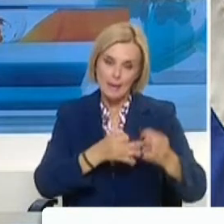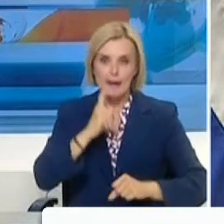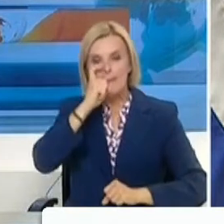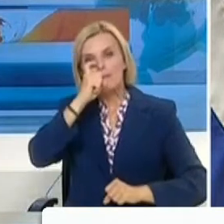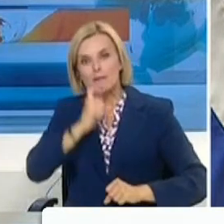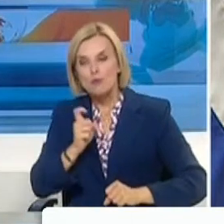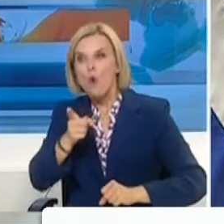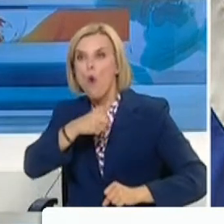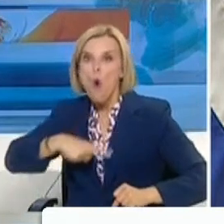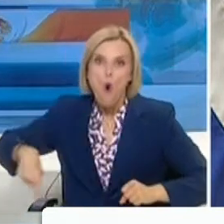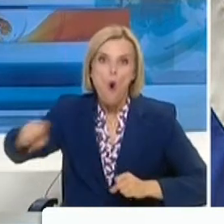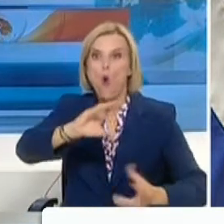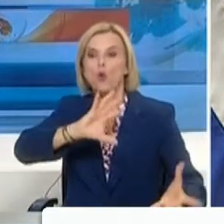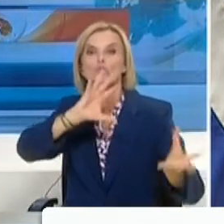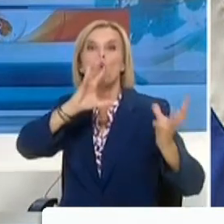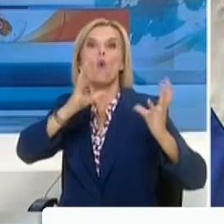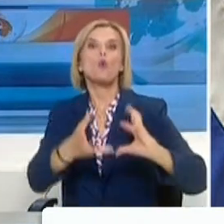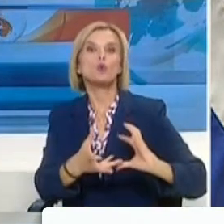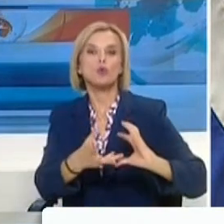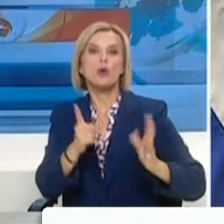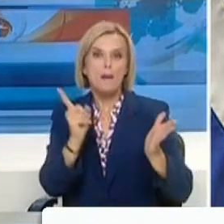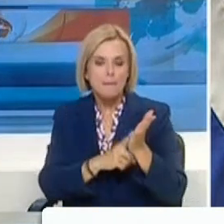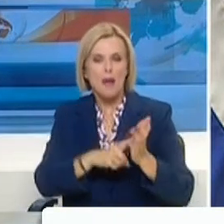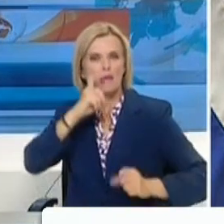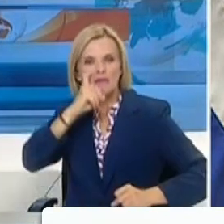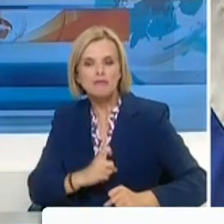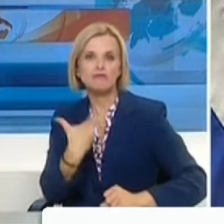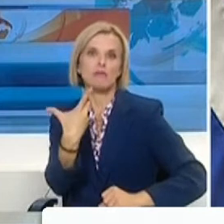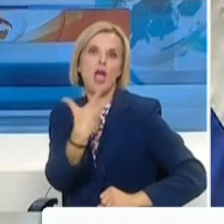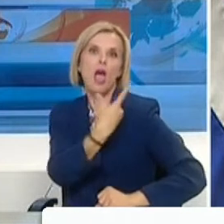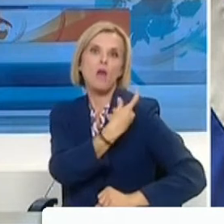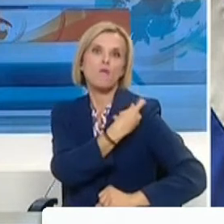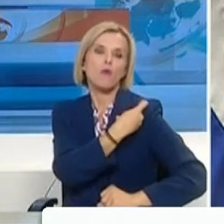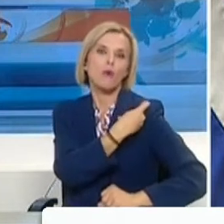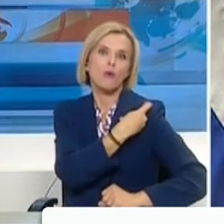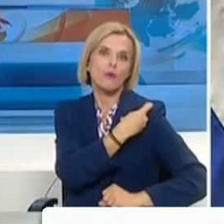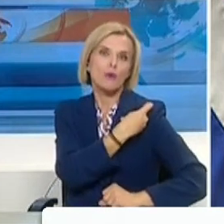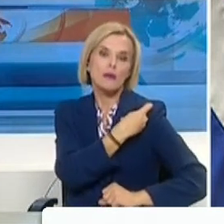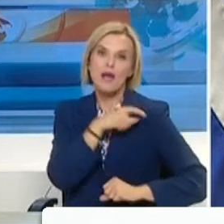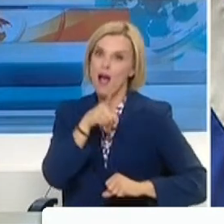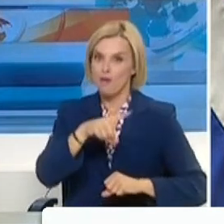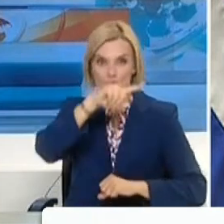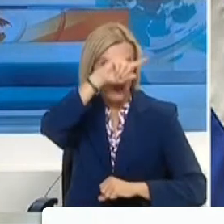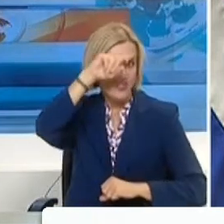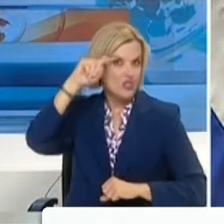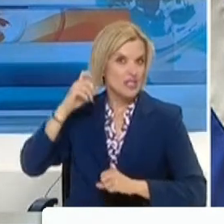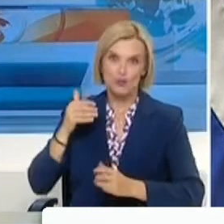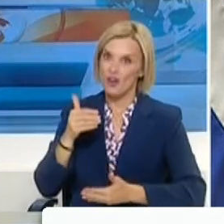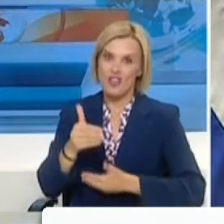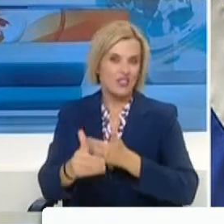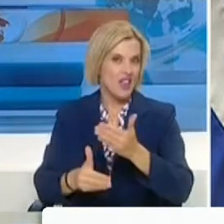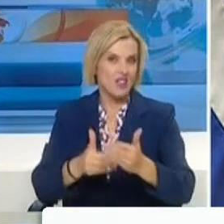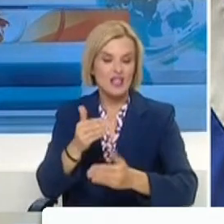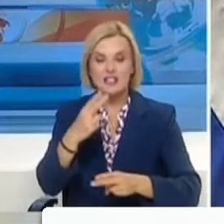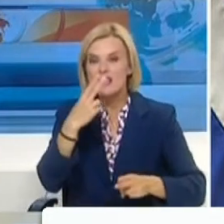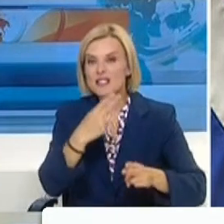έναντι του κορονοϊού μοιάζει σαν αποστολή για το φεγγάρι. Έχει εξαιρετικά δύσκολη διαδικασία και σημαντικές